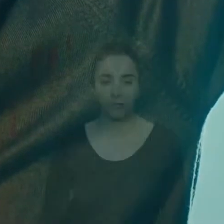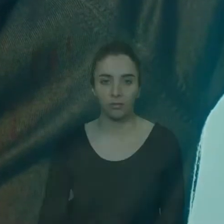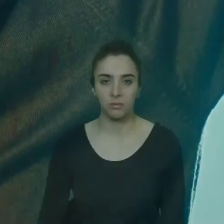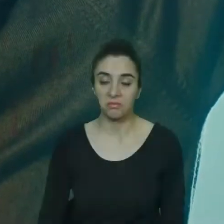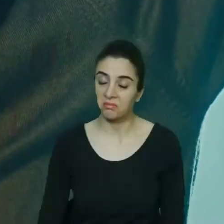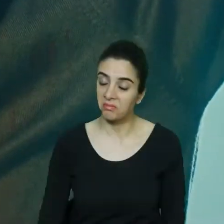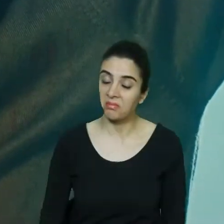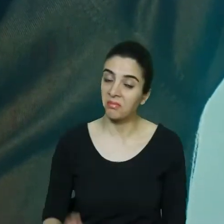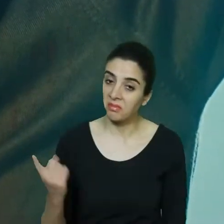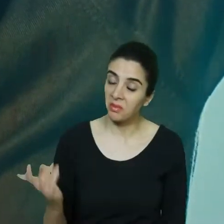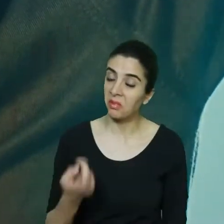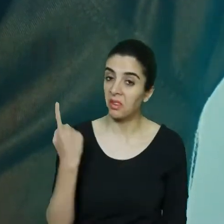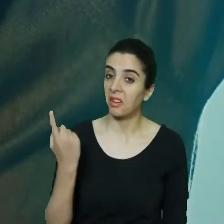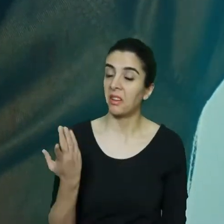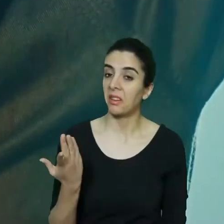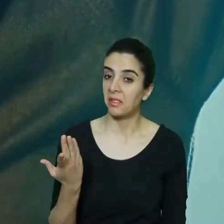Vay.